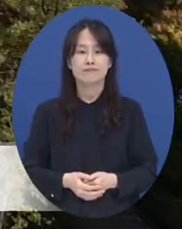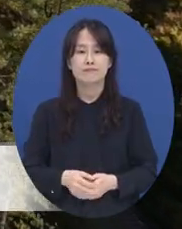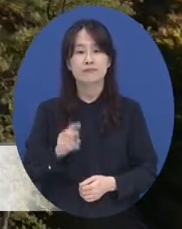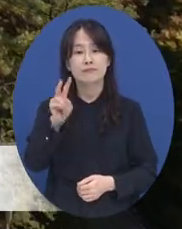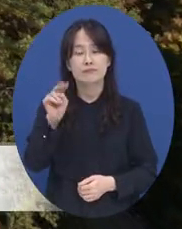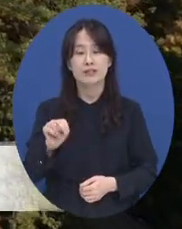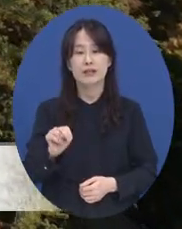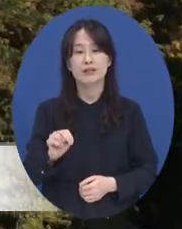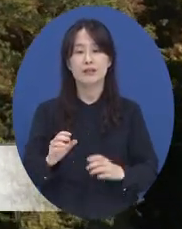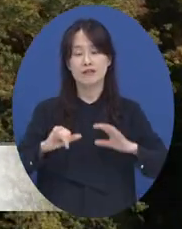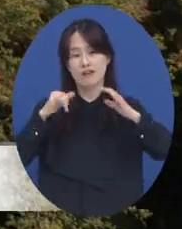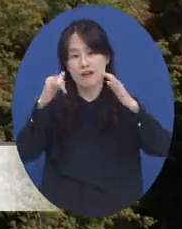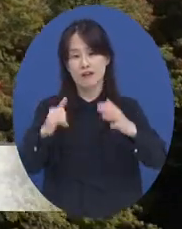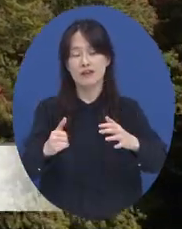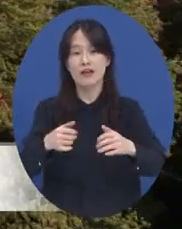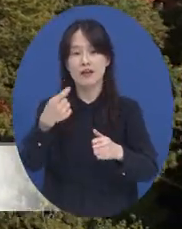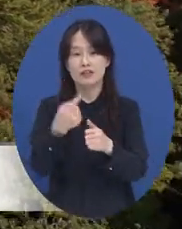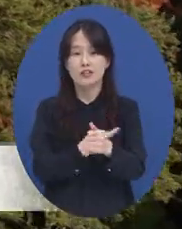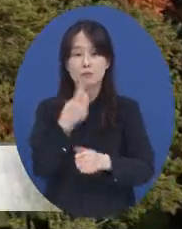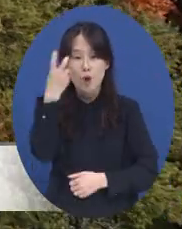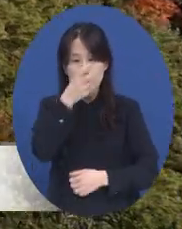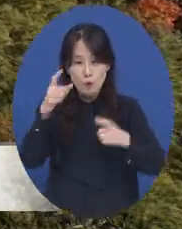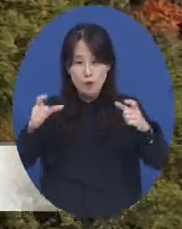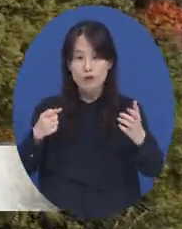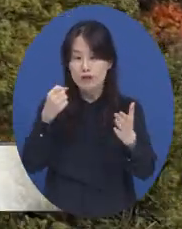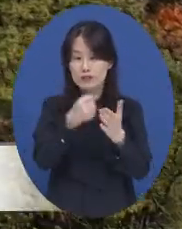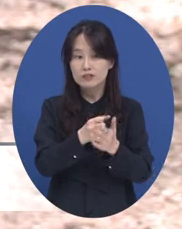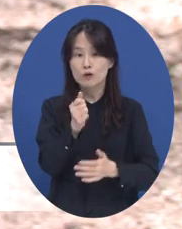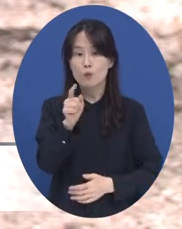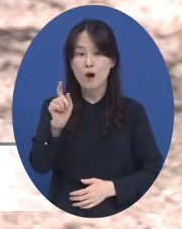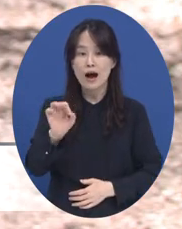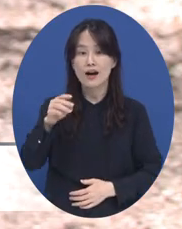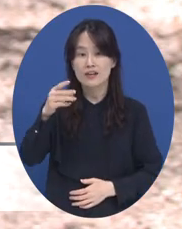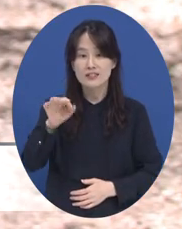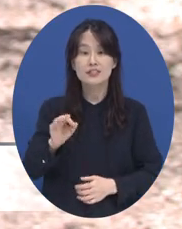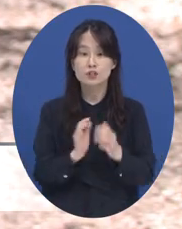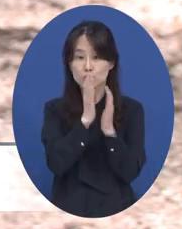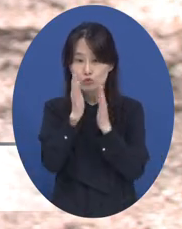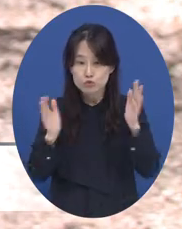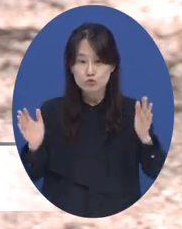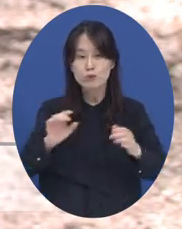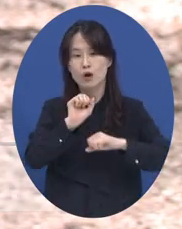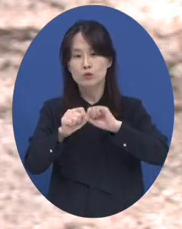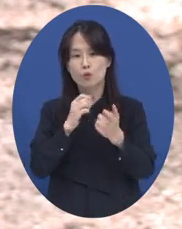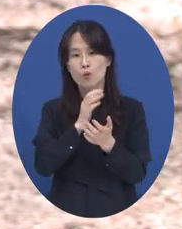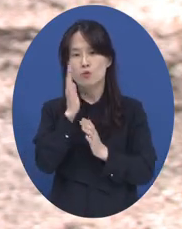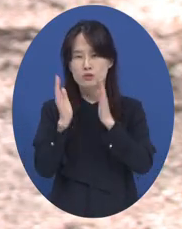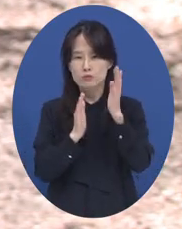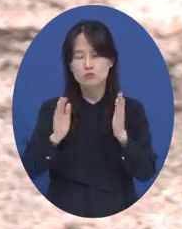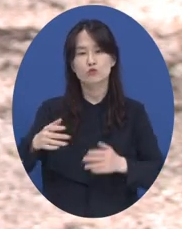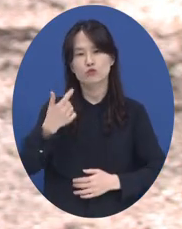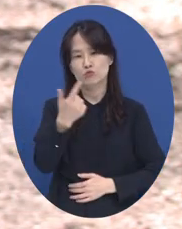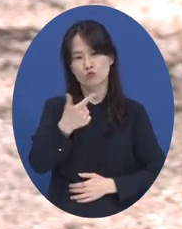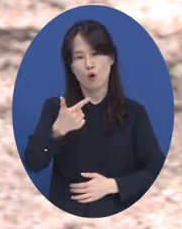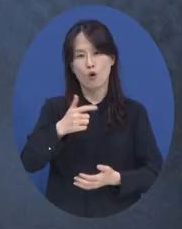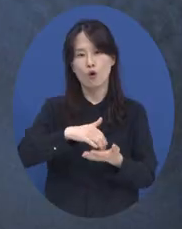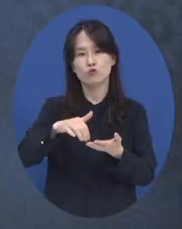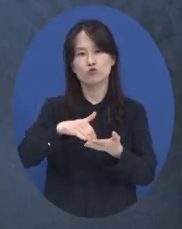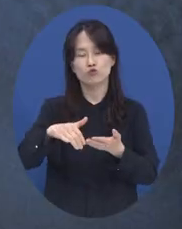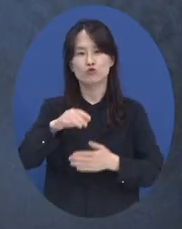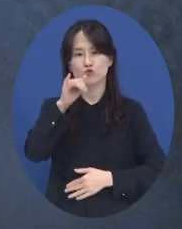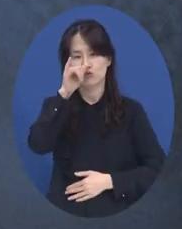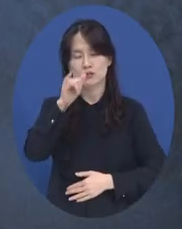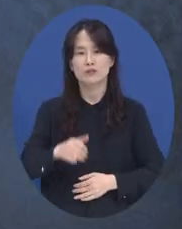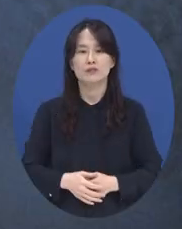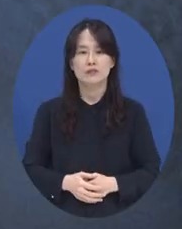유네스코 세계 생물권 보전지역 으로 지정된 광릉숲 동식물 6 1000여 종이 서식하는 생물의 보고 옵니다